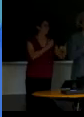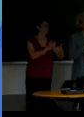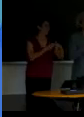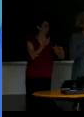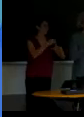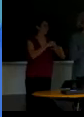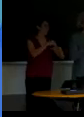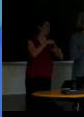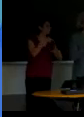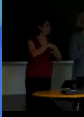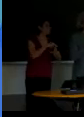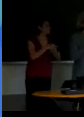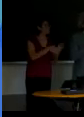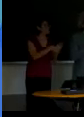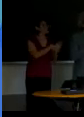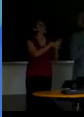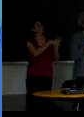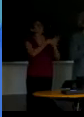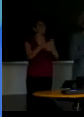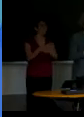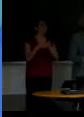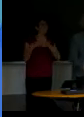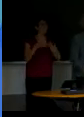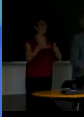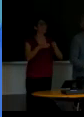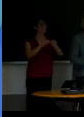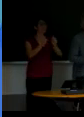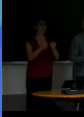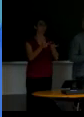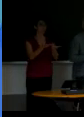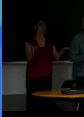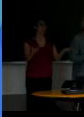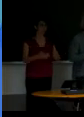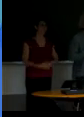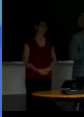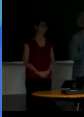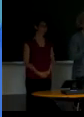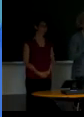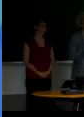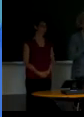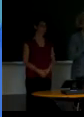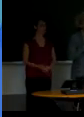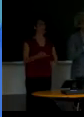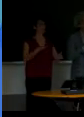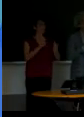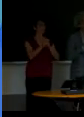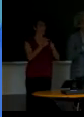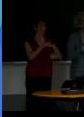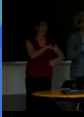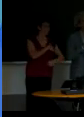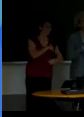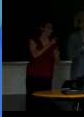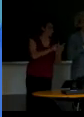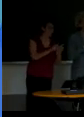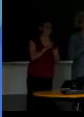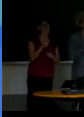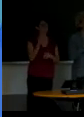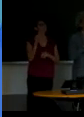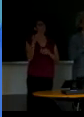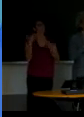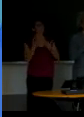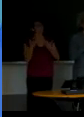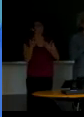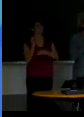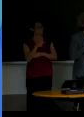ricaduta sicuramente positiva anche su quello che è il percorso formativo di voi studenti. Il rapporto docenti-studenti è estremamente favorevole, quindi come dire, no,